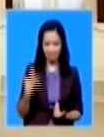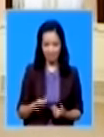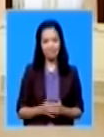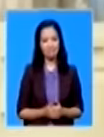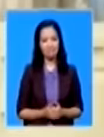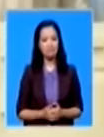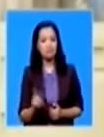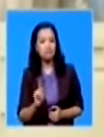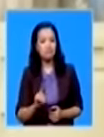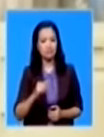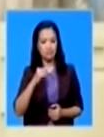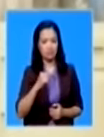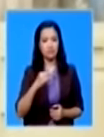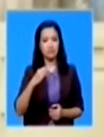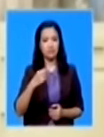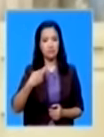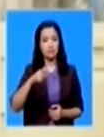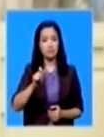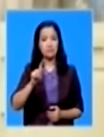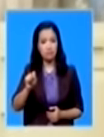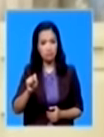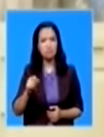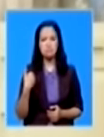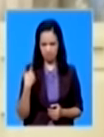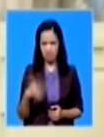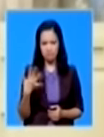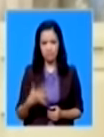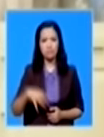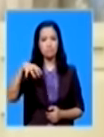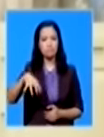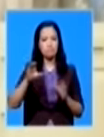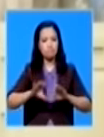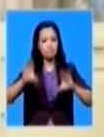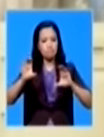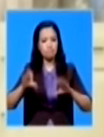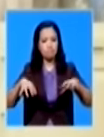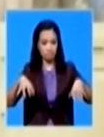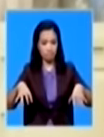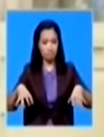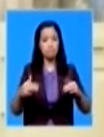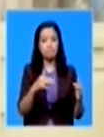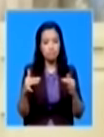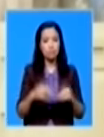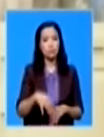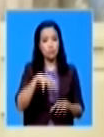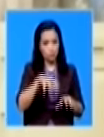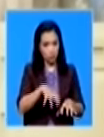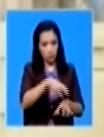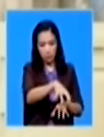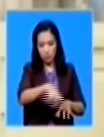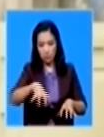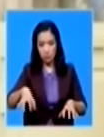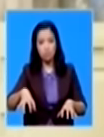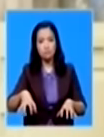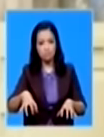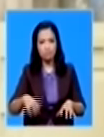ไง G-Chat ก็คือช่องทางการสื่อสารสำหรับหน่วยงานภาครัฐระหว่างกันที่เรียกว่า G-Chat เนี่ยคือทุกหน่วยงานภ